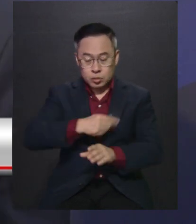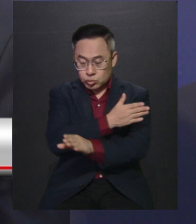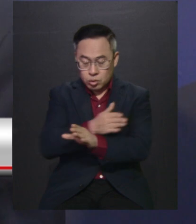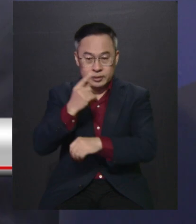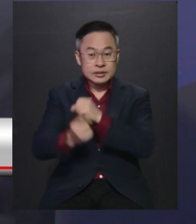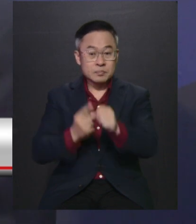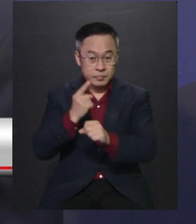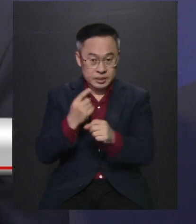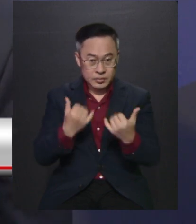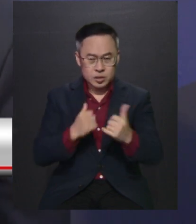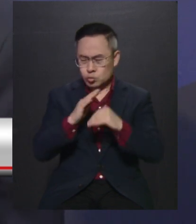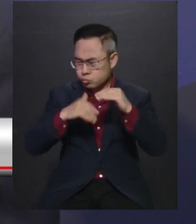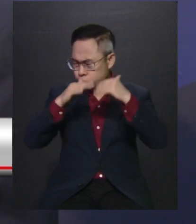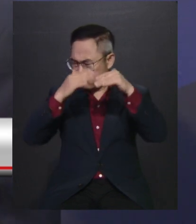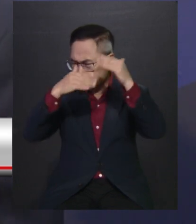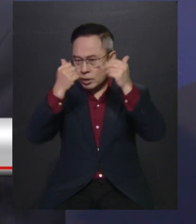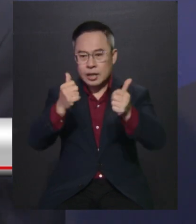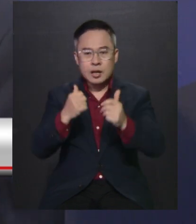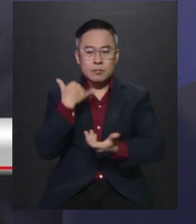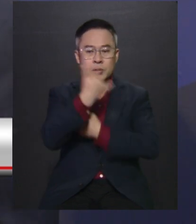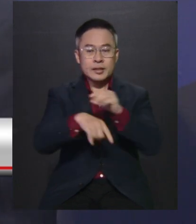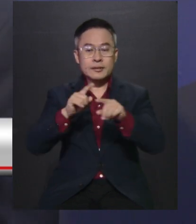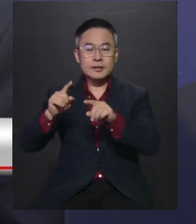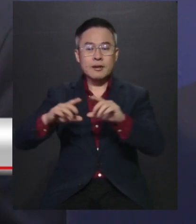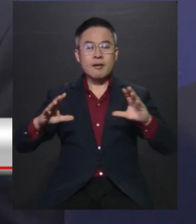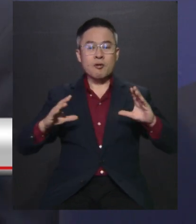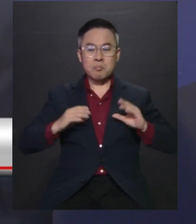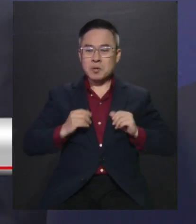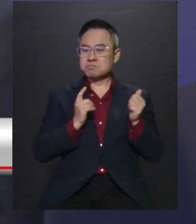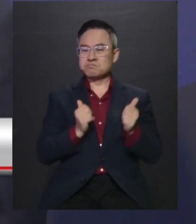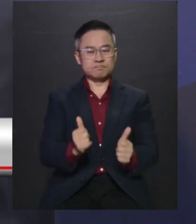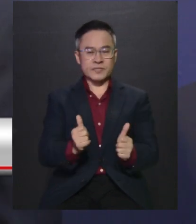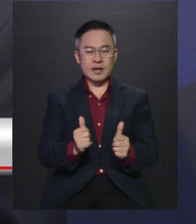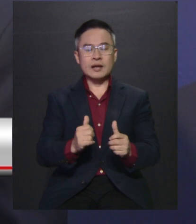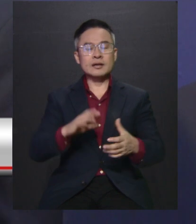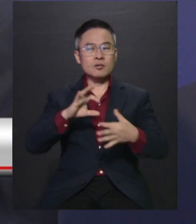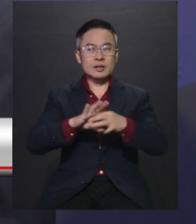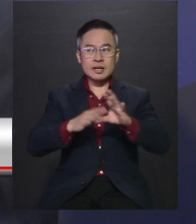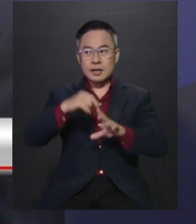ทยจนรุ่งหน้านะครับเป็นที่ยอมรับในนานาประเทศเรามีความภาคภูมิใจนะครับในการ